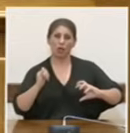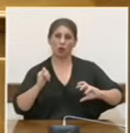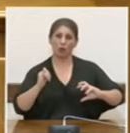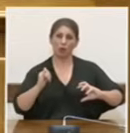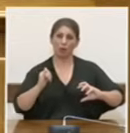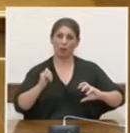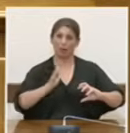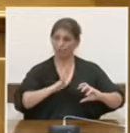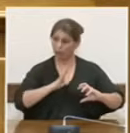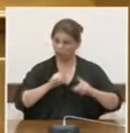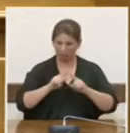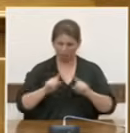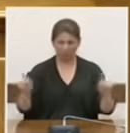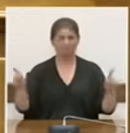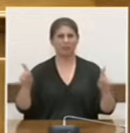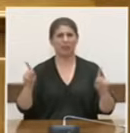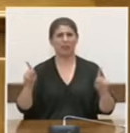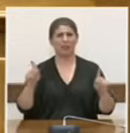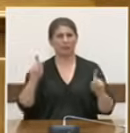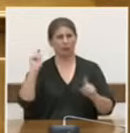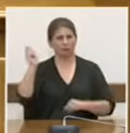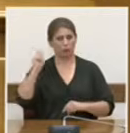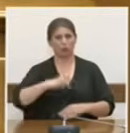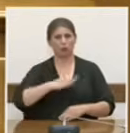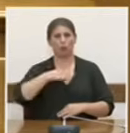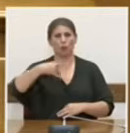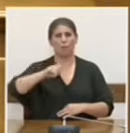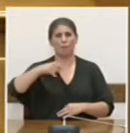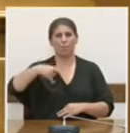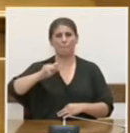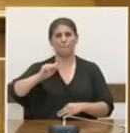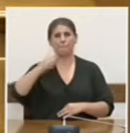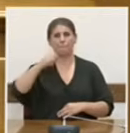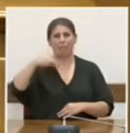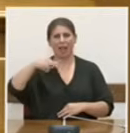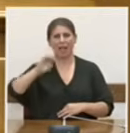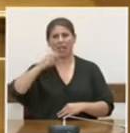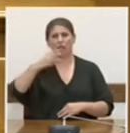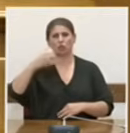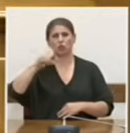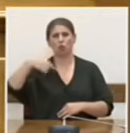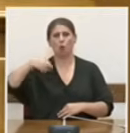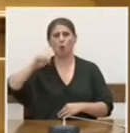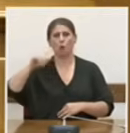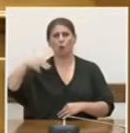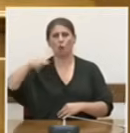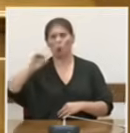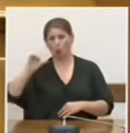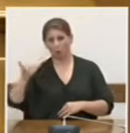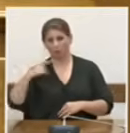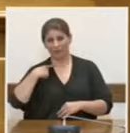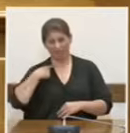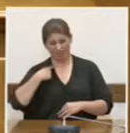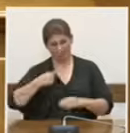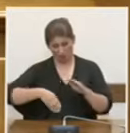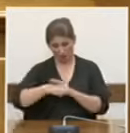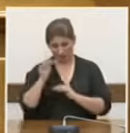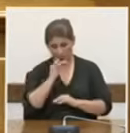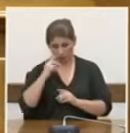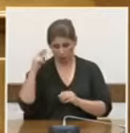με την πολιτική, του κ. Παπαλεξόπουλου. Αν ήταν εδώ ο πρωθυπουργός, λοιπόν, ο οποίος έφυγε κακήν κακός, θα του έδειχνα αυτές τις δύο